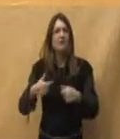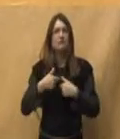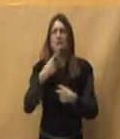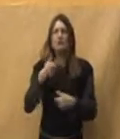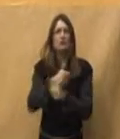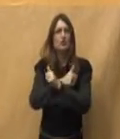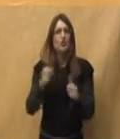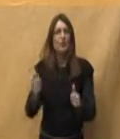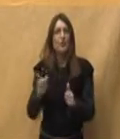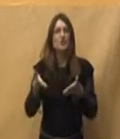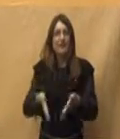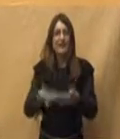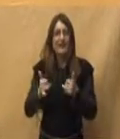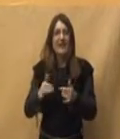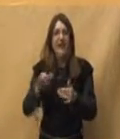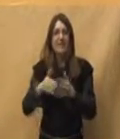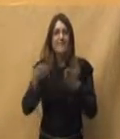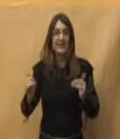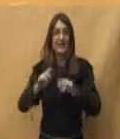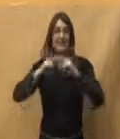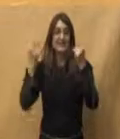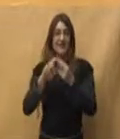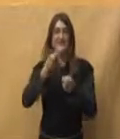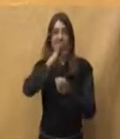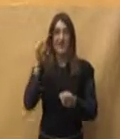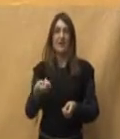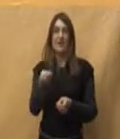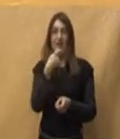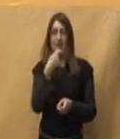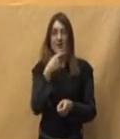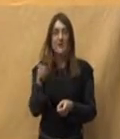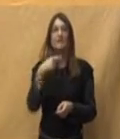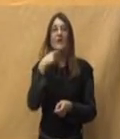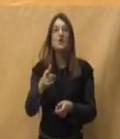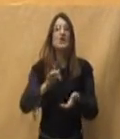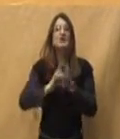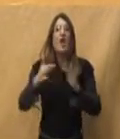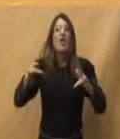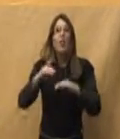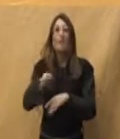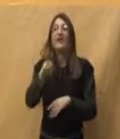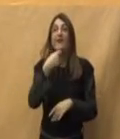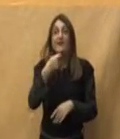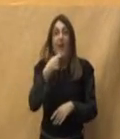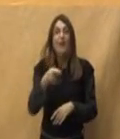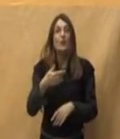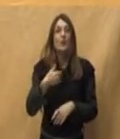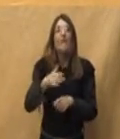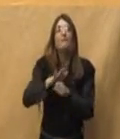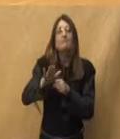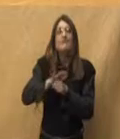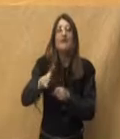me u ovu današnju emisiju, čak i u današnji svjetski dan hrane, kaže svi ljudi jedu da bi podmirili